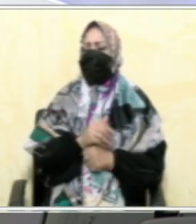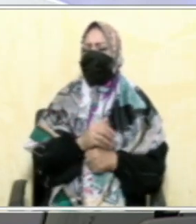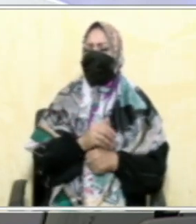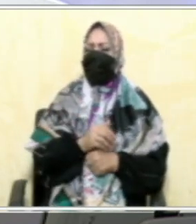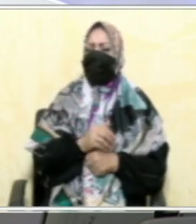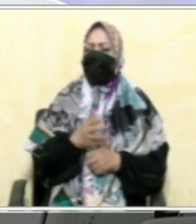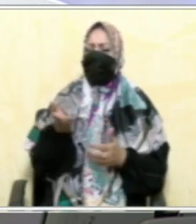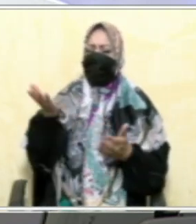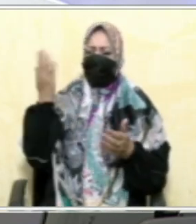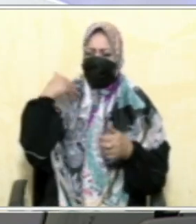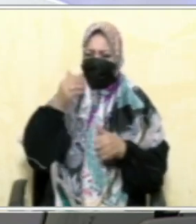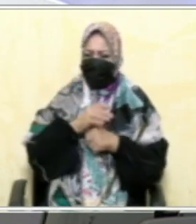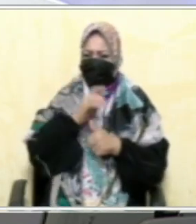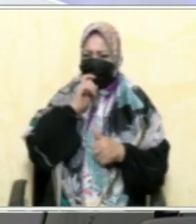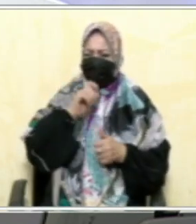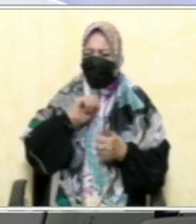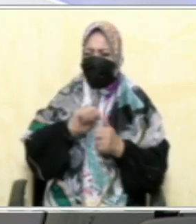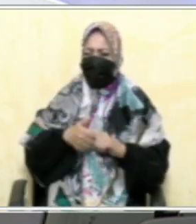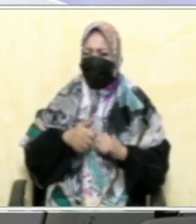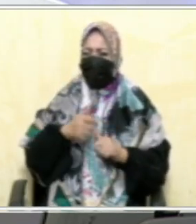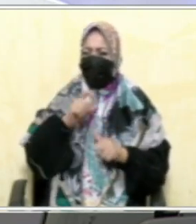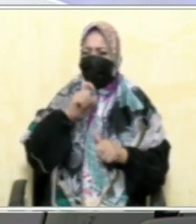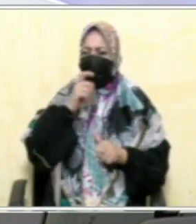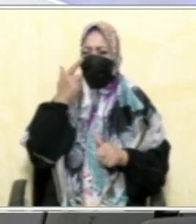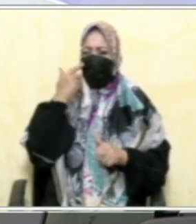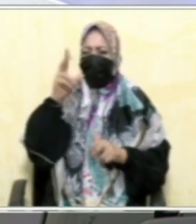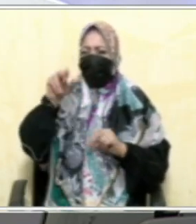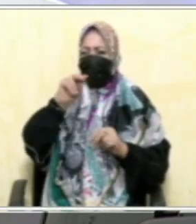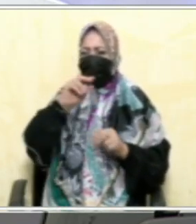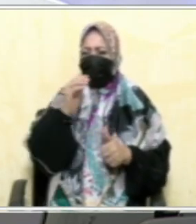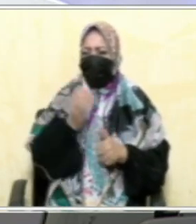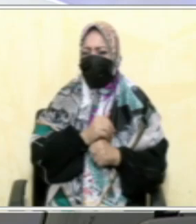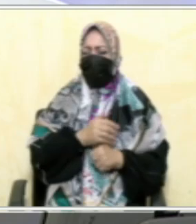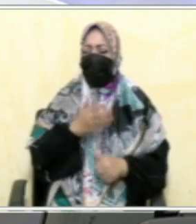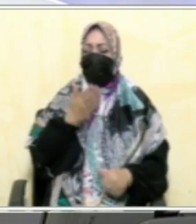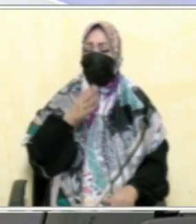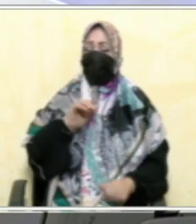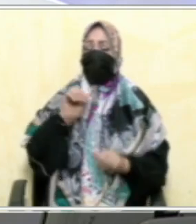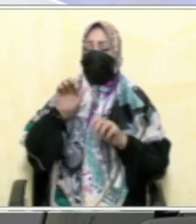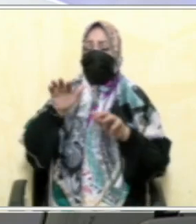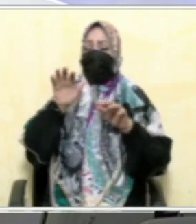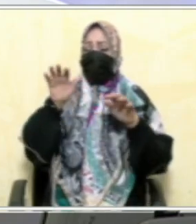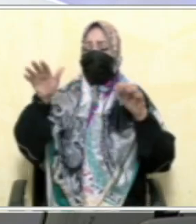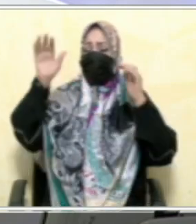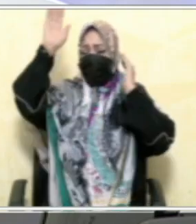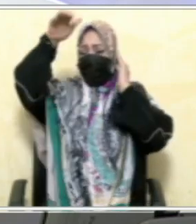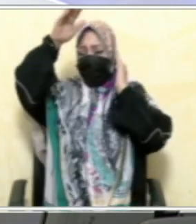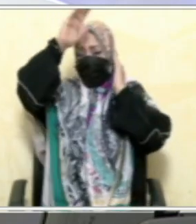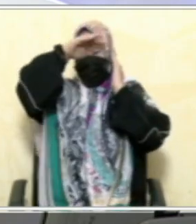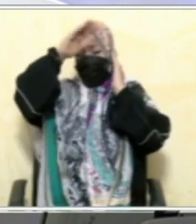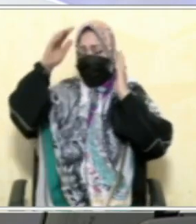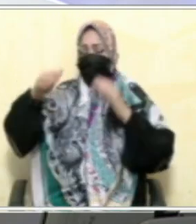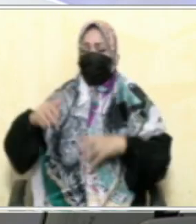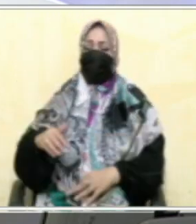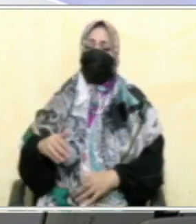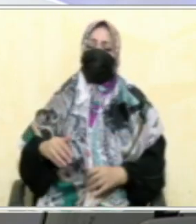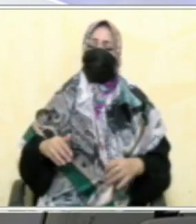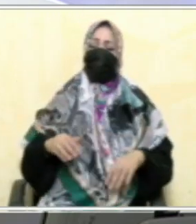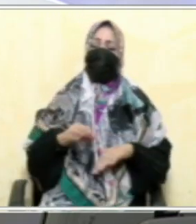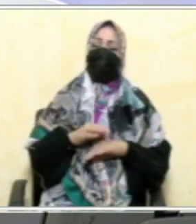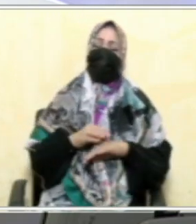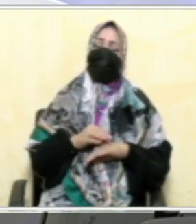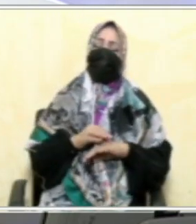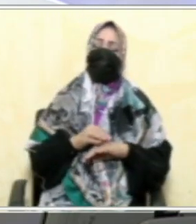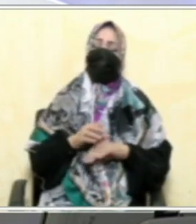نعم بعض الناس يعني هذا الأمر بعض الناس لا يتحدث عنه حتى على الملأ وعلى كذا، ولكن